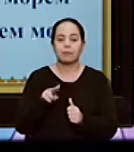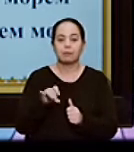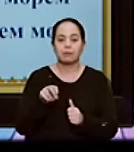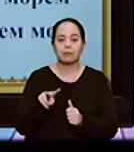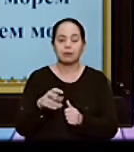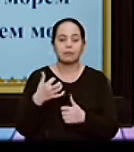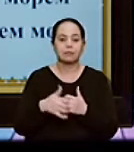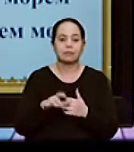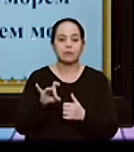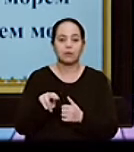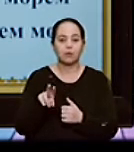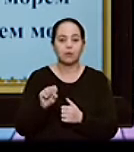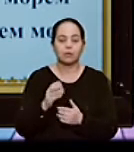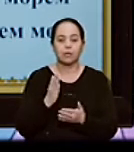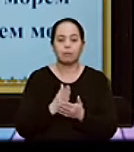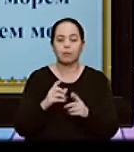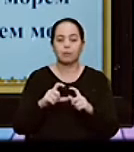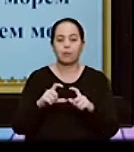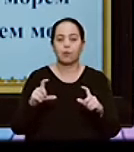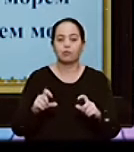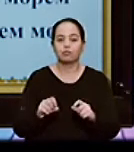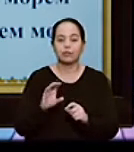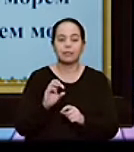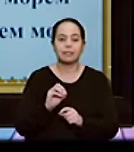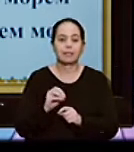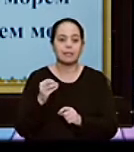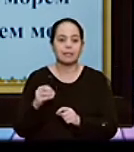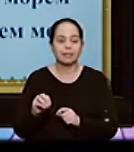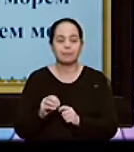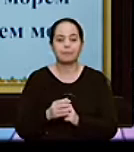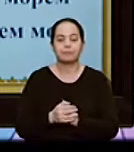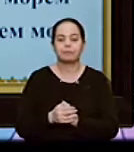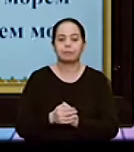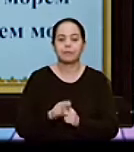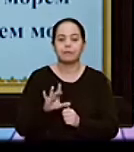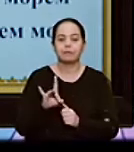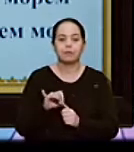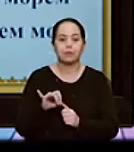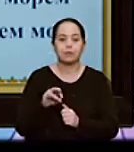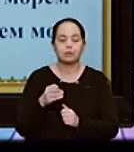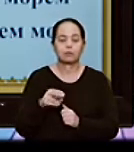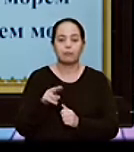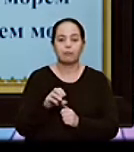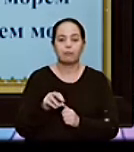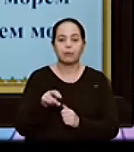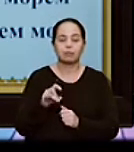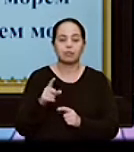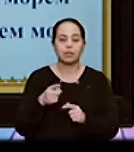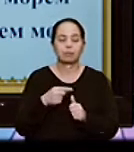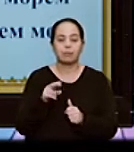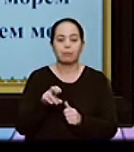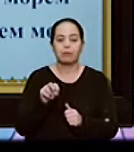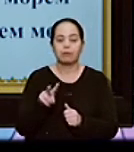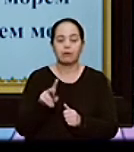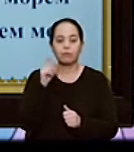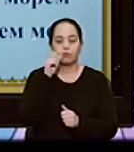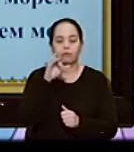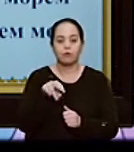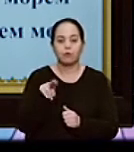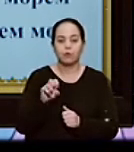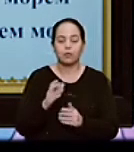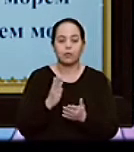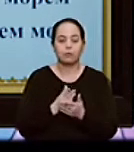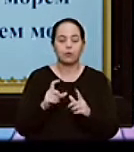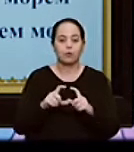среднего рода имеет окончание «ее». В родительном падеже имена прилагательные мужского рода имеют